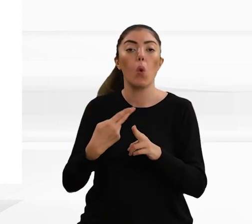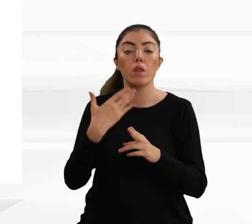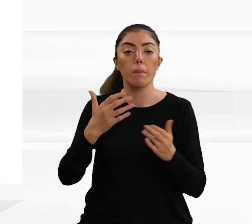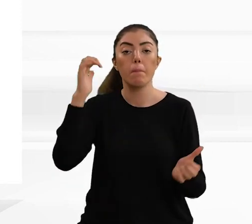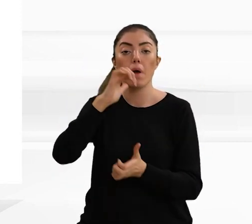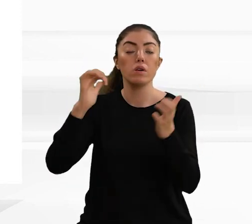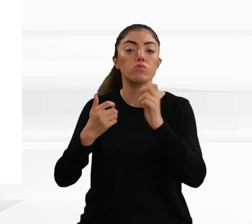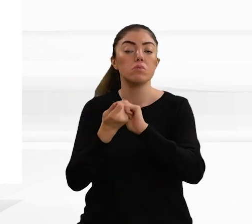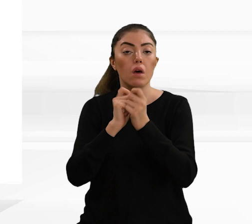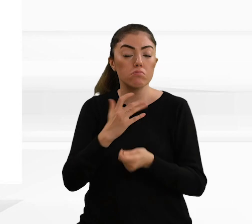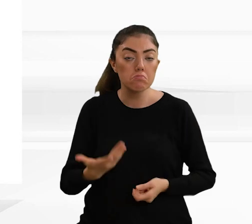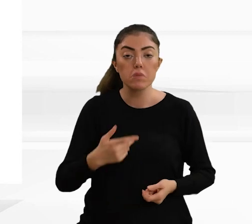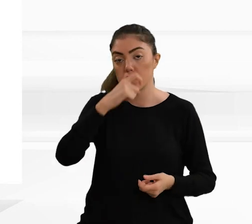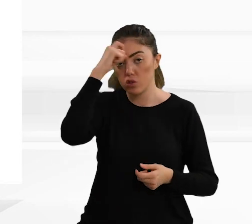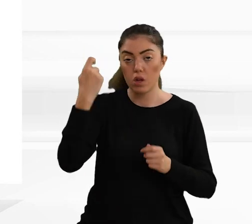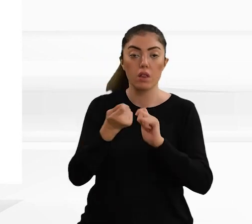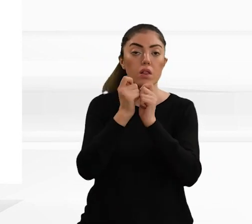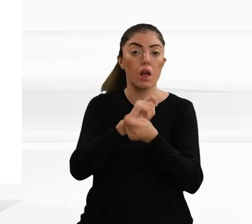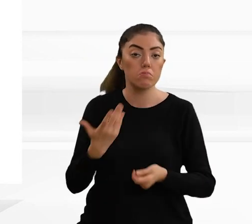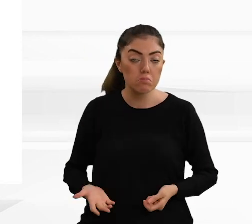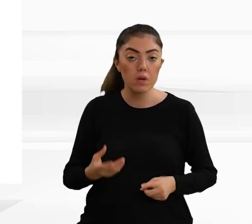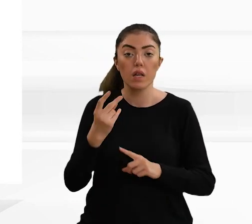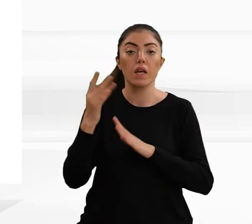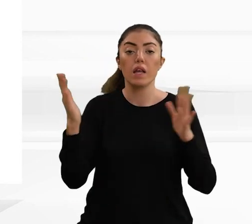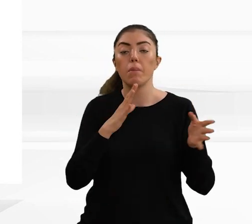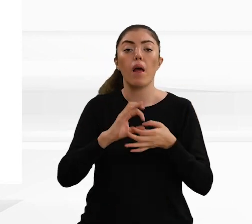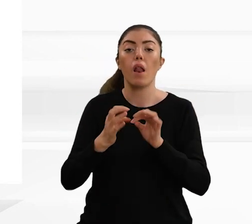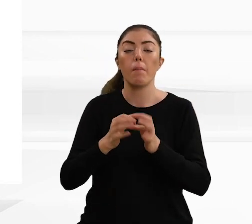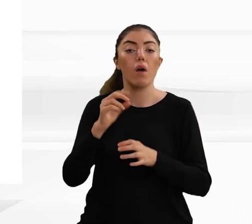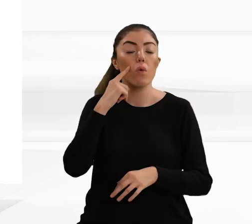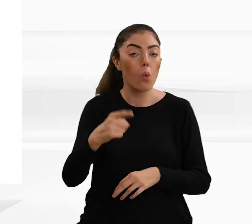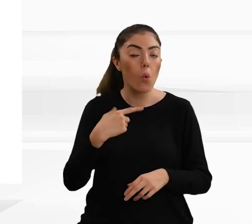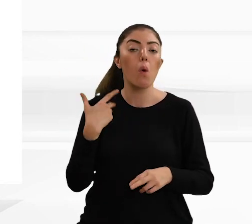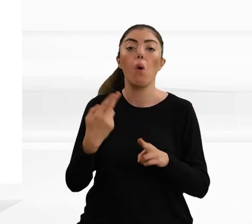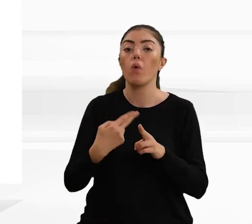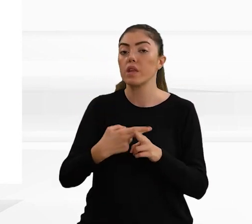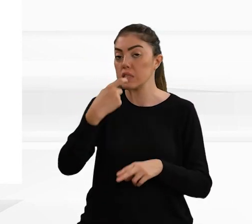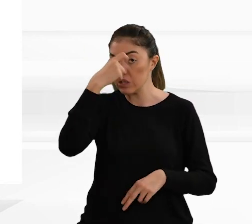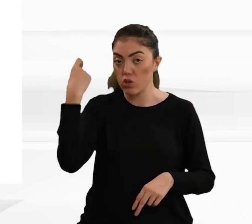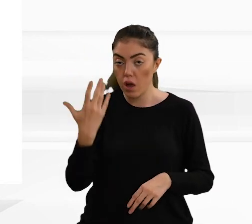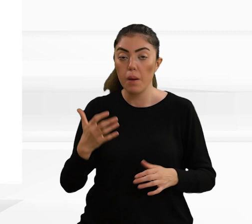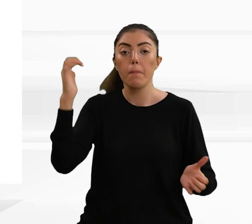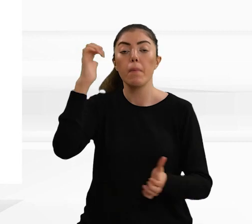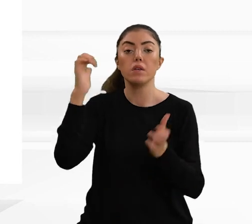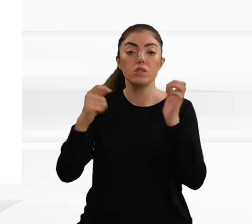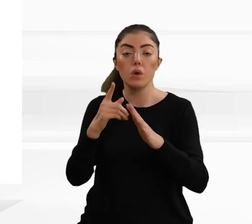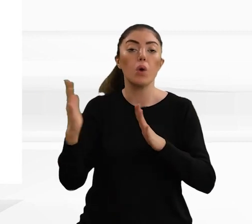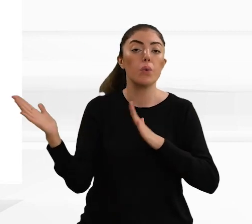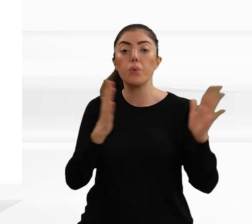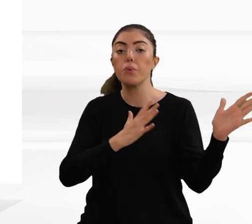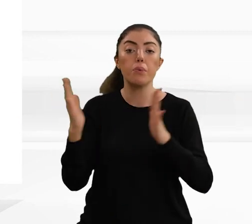basınç değişimi sıcaklık değişimi iklim elemanları çok örneği nce sıcaklık basınç